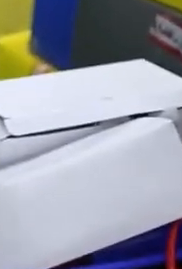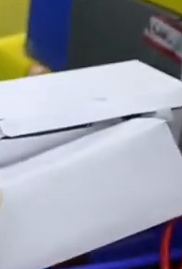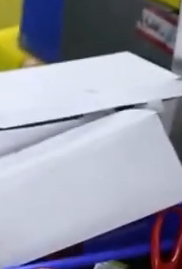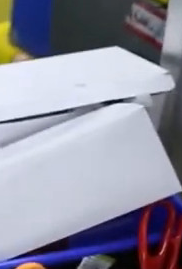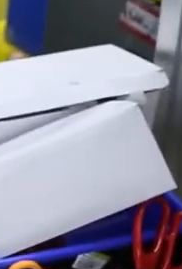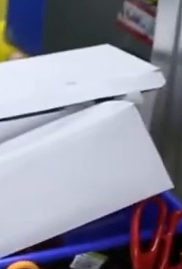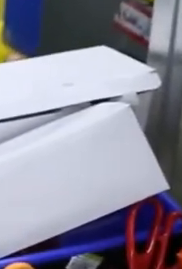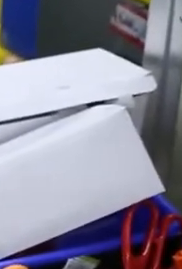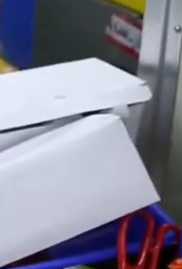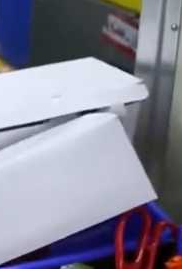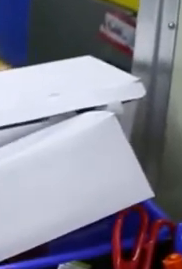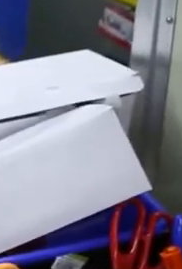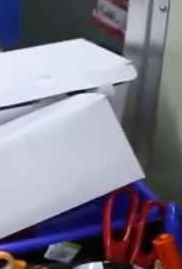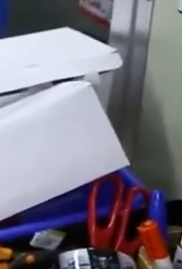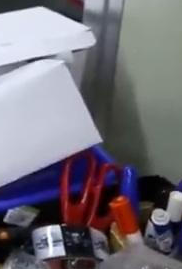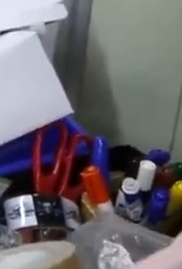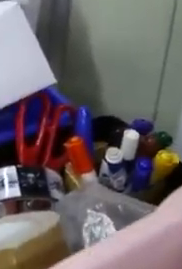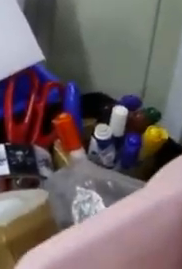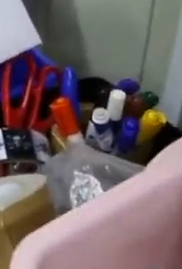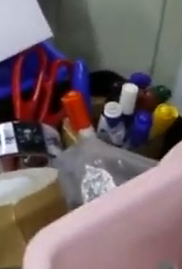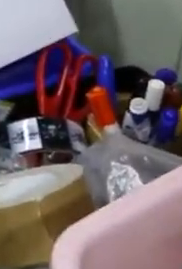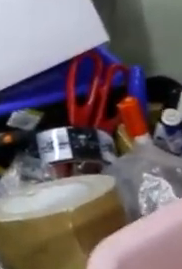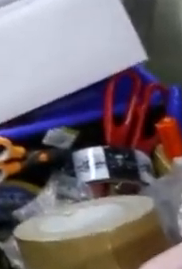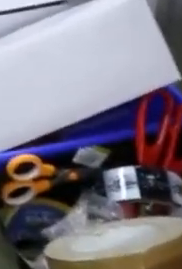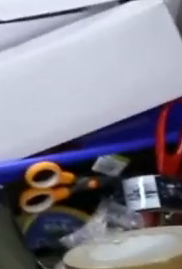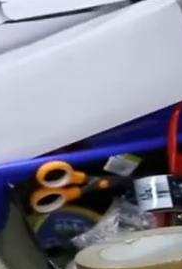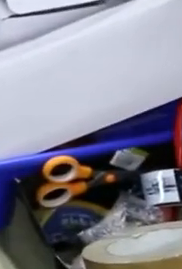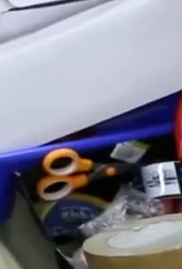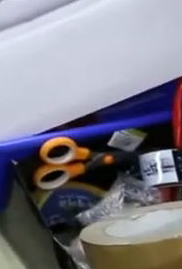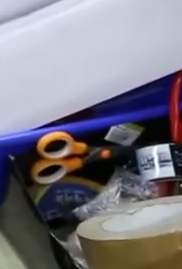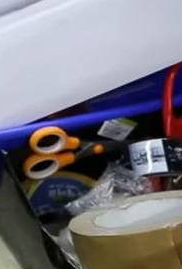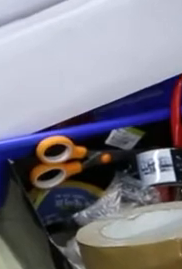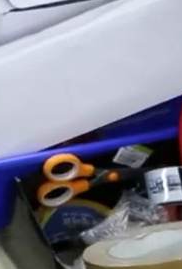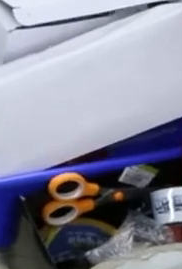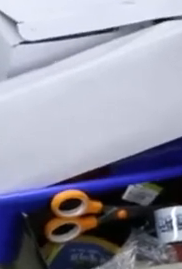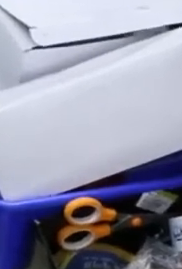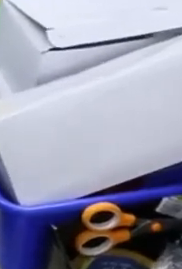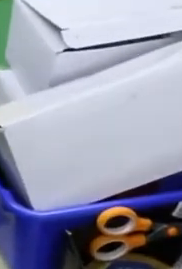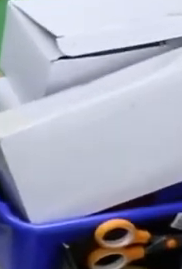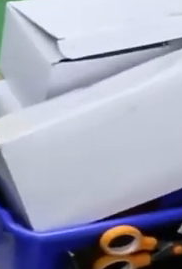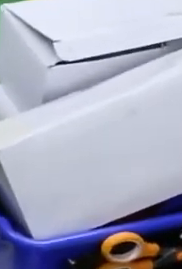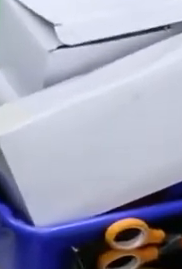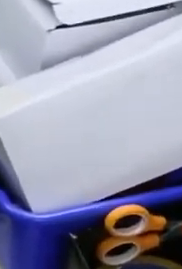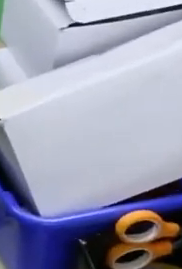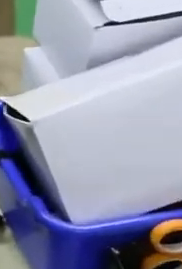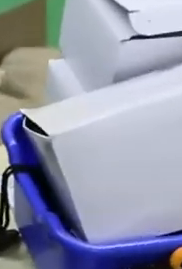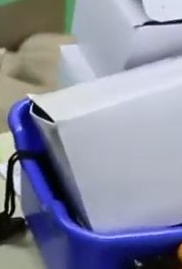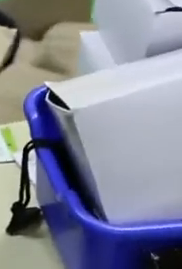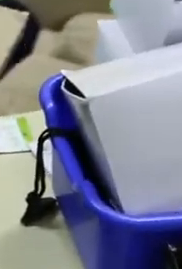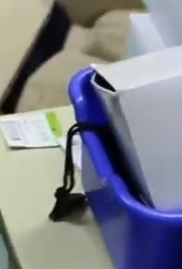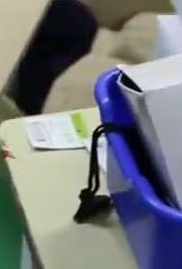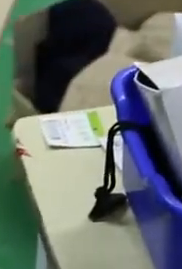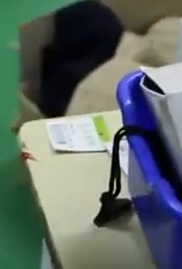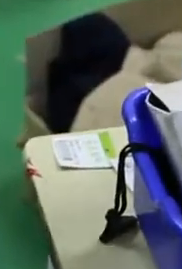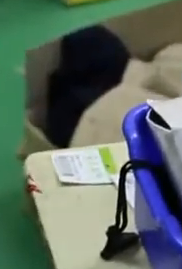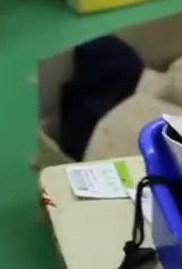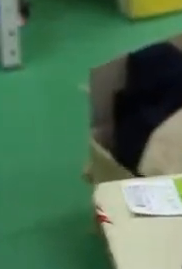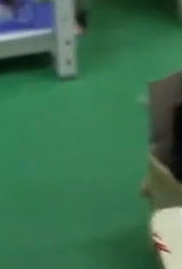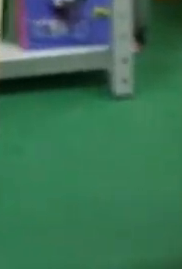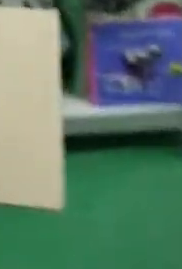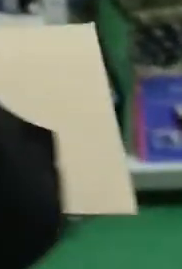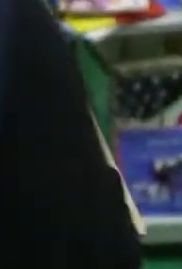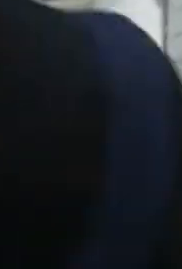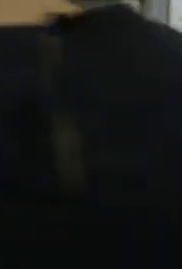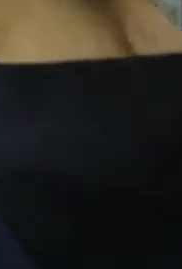그래. 세븐 7번이에요. 7번 하시래요. 7번 하라고 나? 알았어요 나 7번. 나는? 나 몇